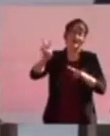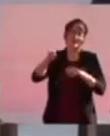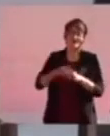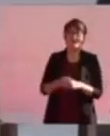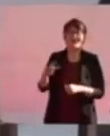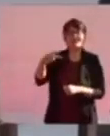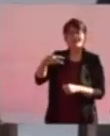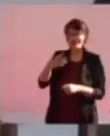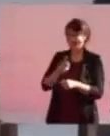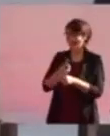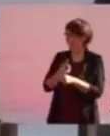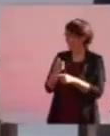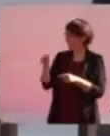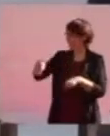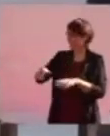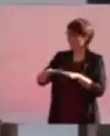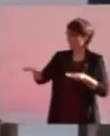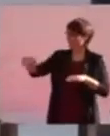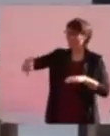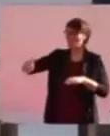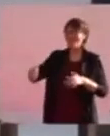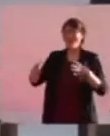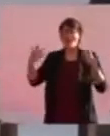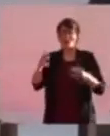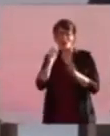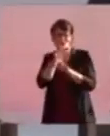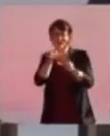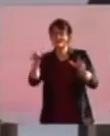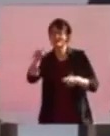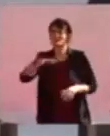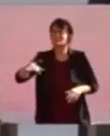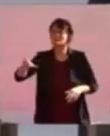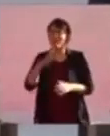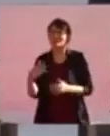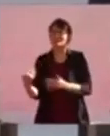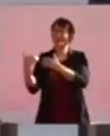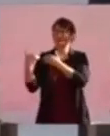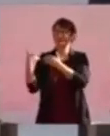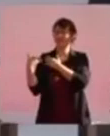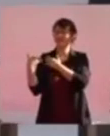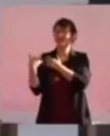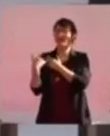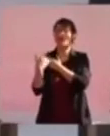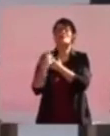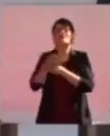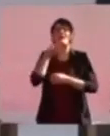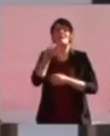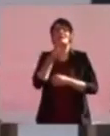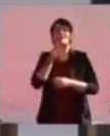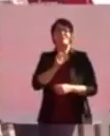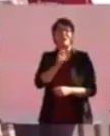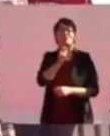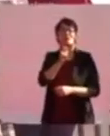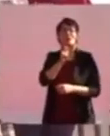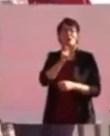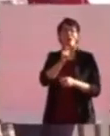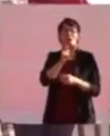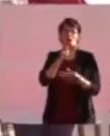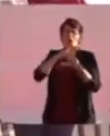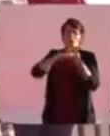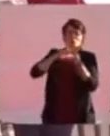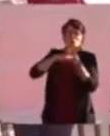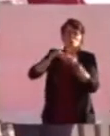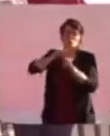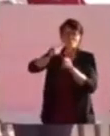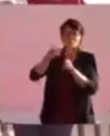una piazza responsabile e quindi stiamo i geni zando i microfoni per garantire a tutti di poter esprimere